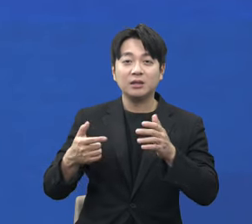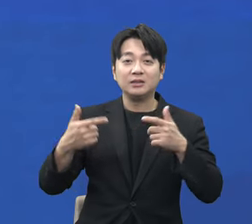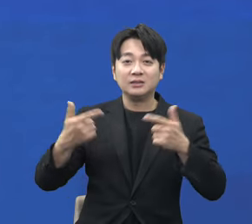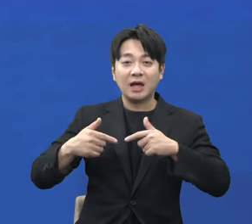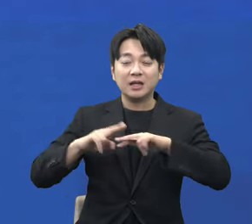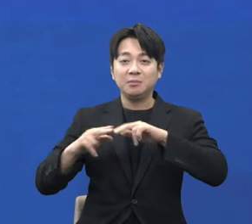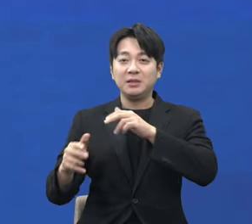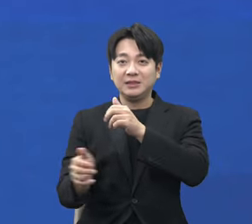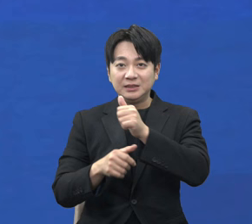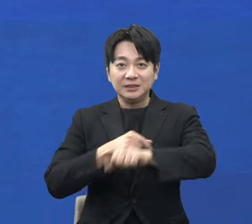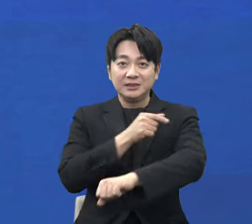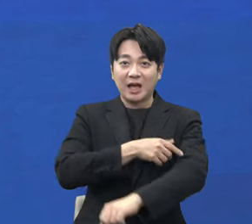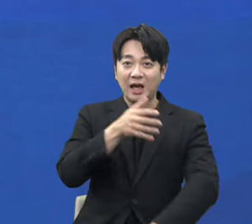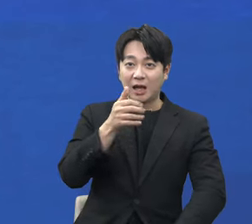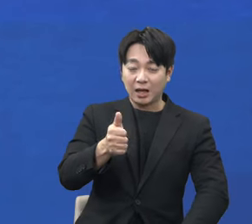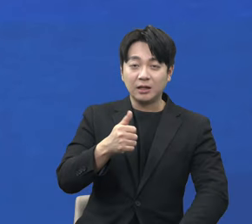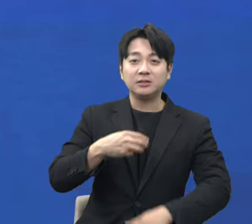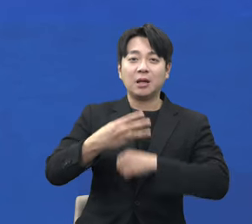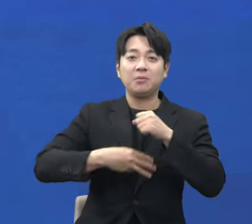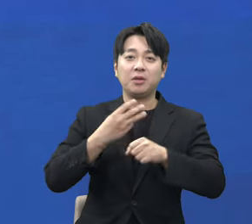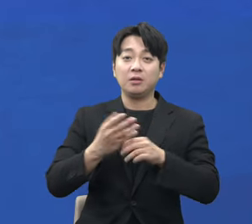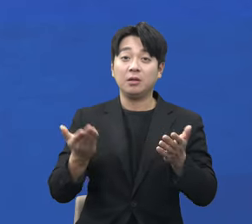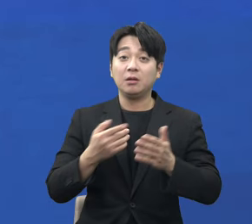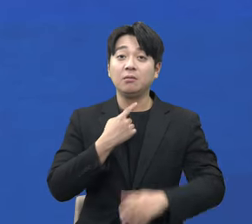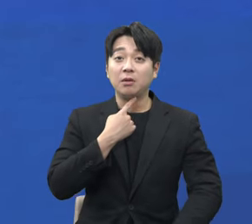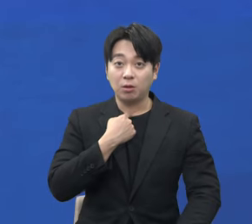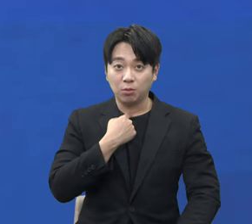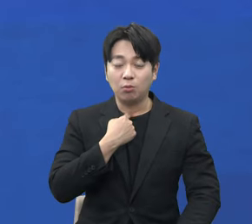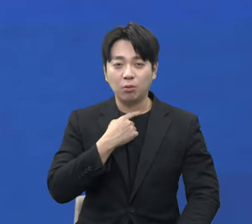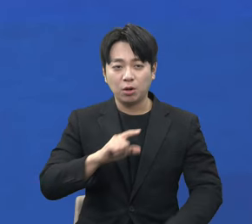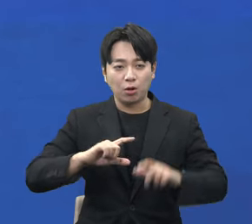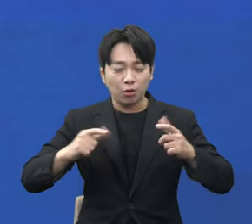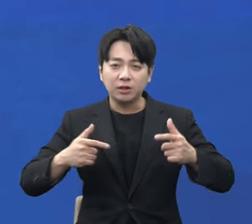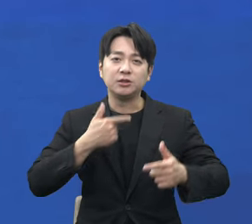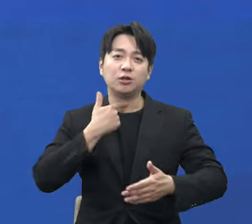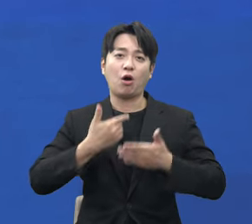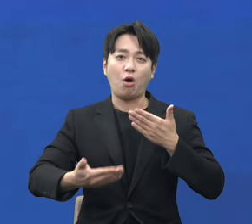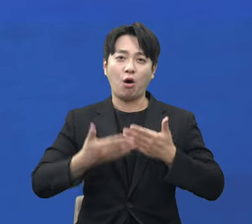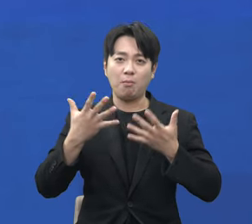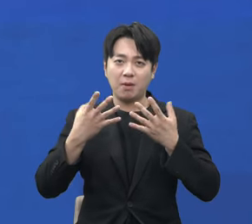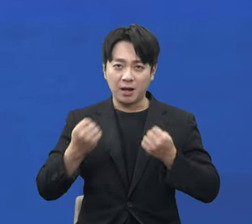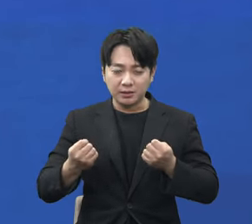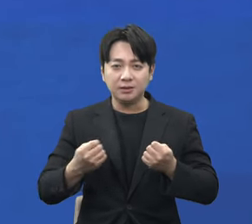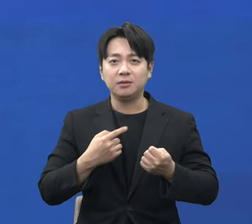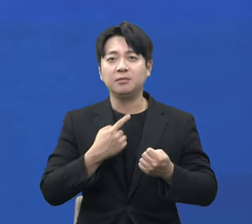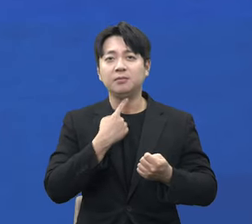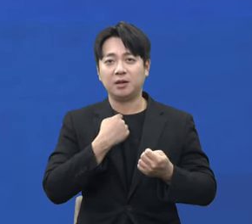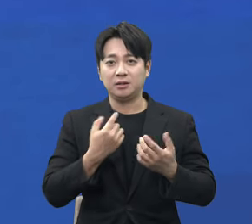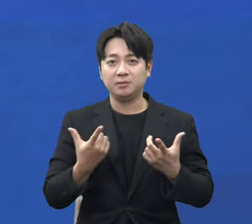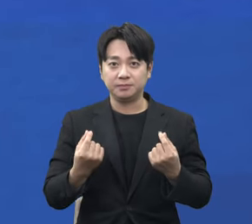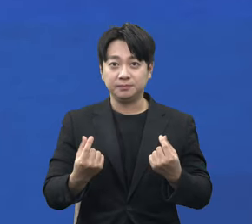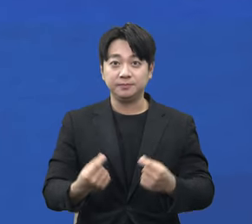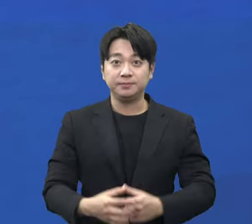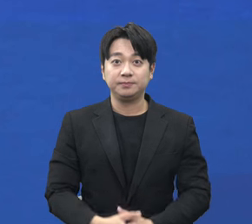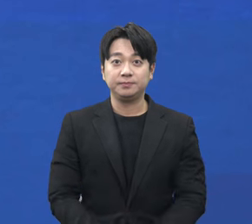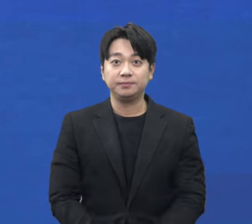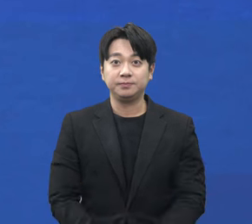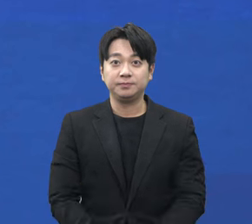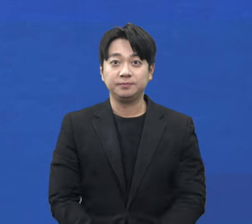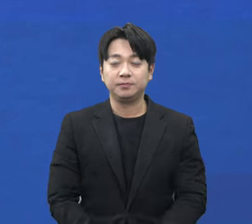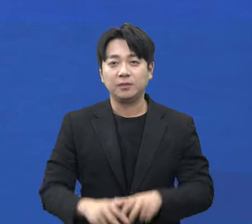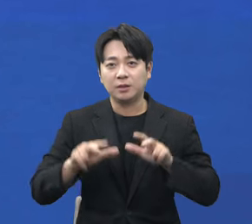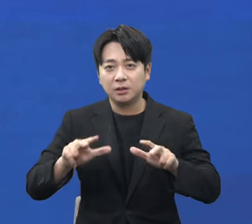산림청의 정책자문위원 또한 3년 역임하여 활동했습니다. 가슴이